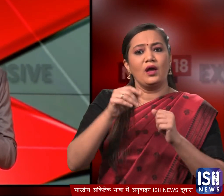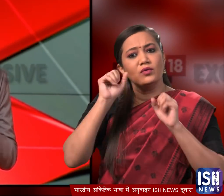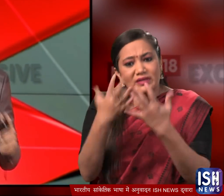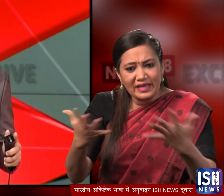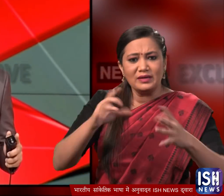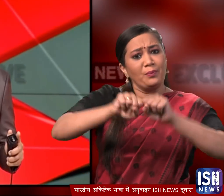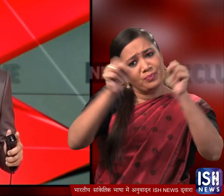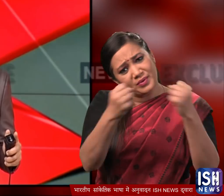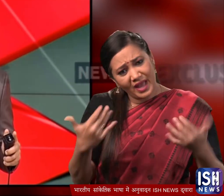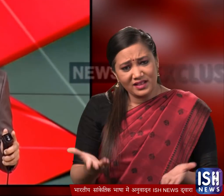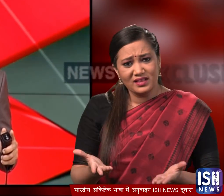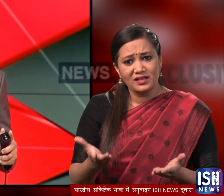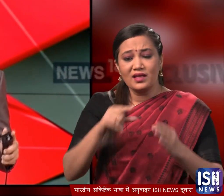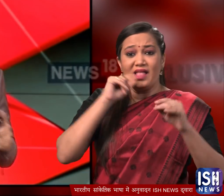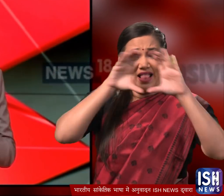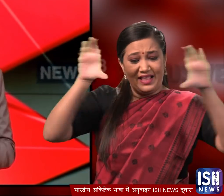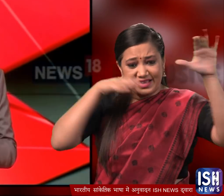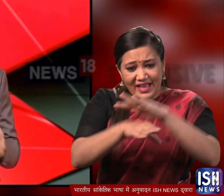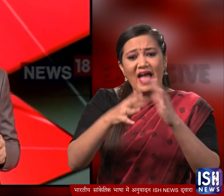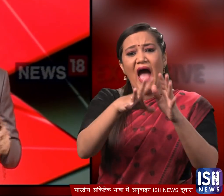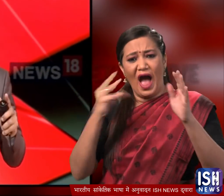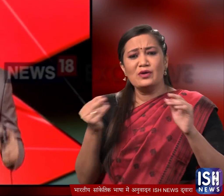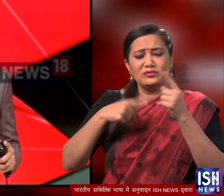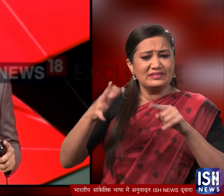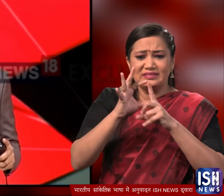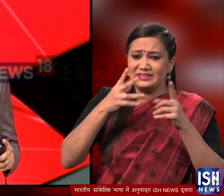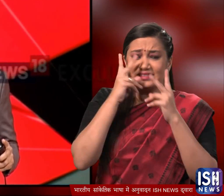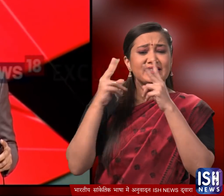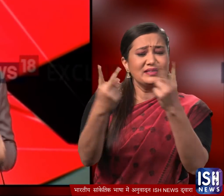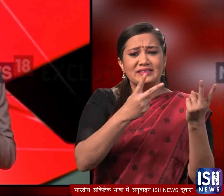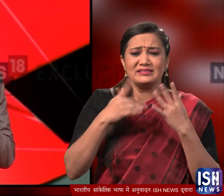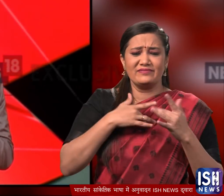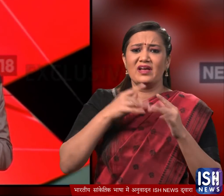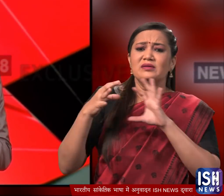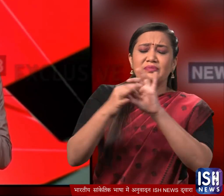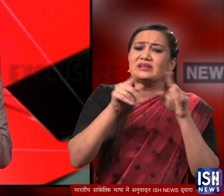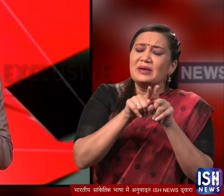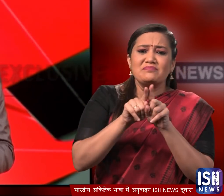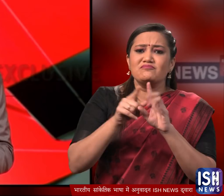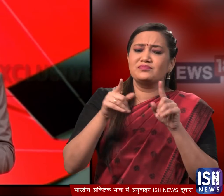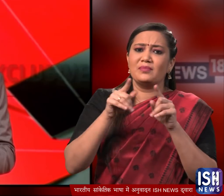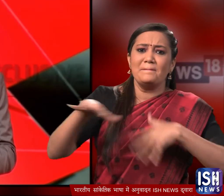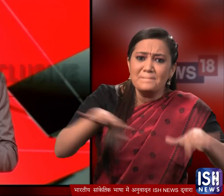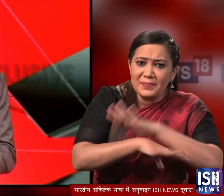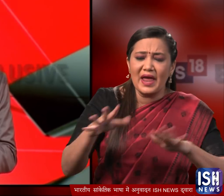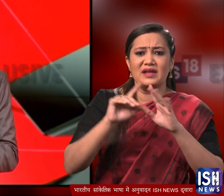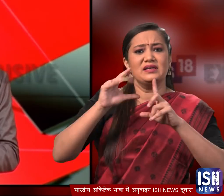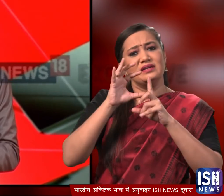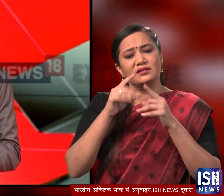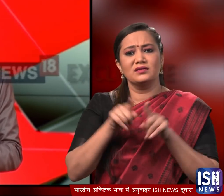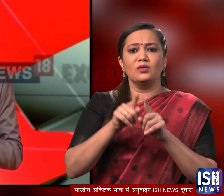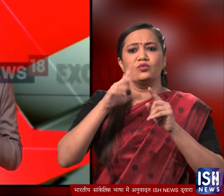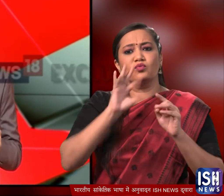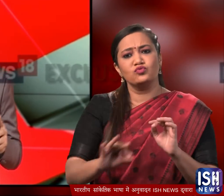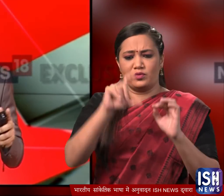करते, वो लूटपाट नहीं करते। लाल किले के अंदर और बाहर जो कुछ हुआ वो एक संगठित अपराध था। ऐसी हरकत